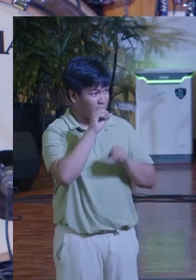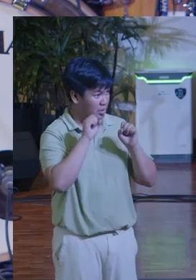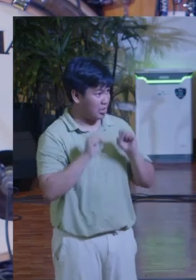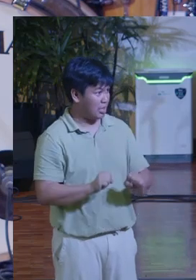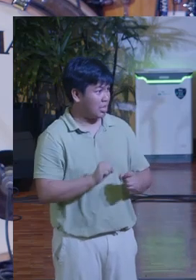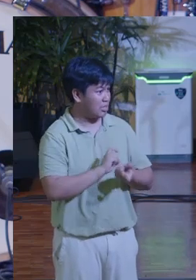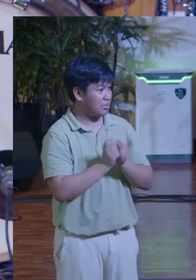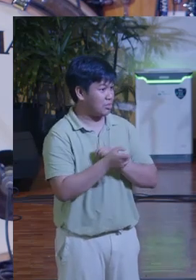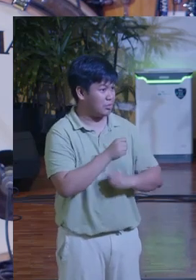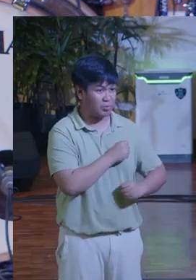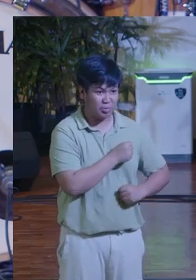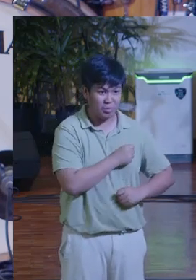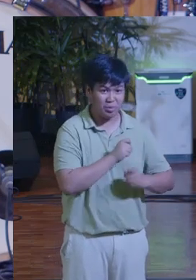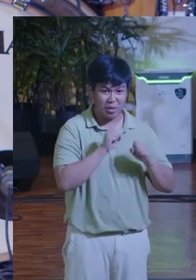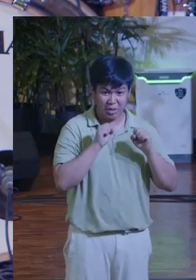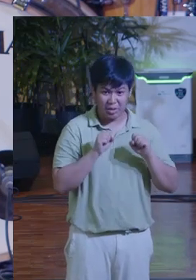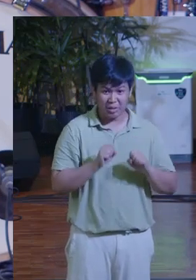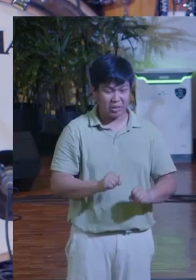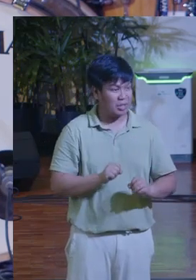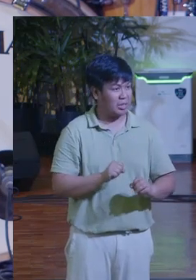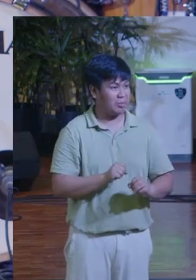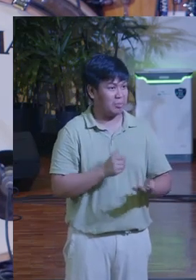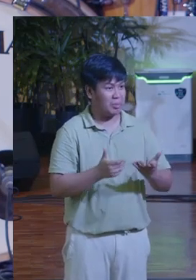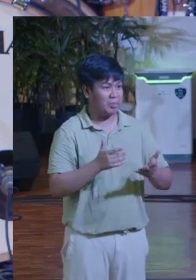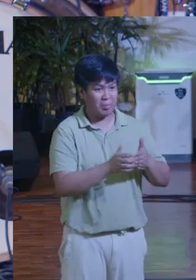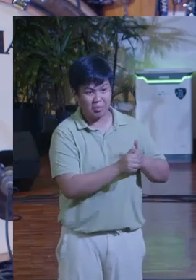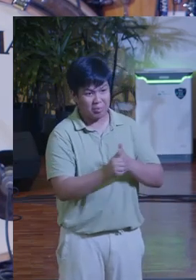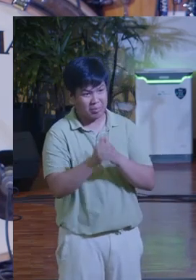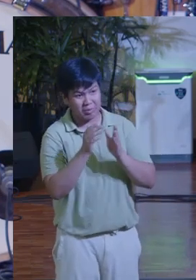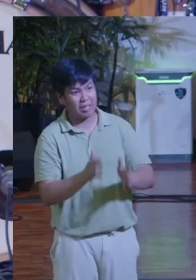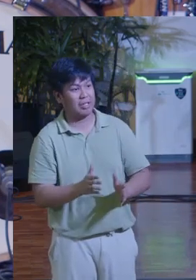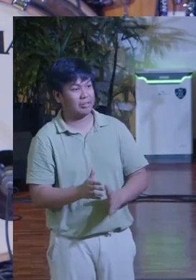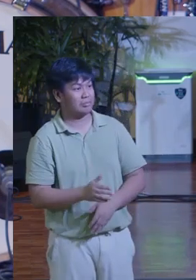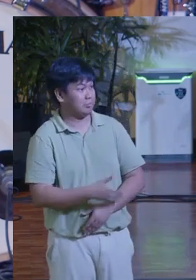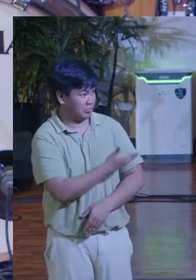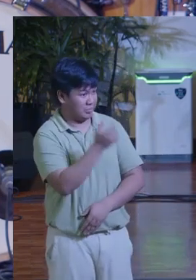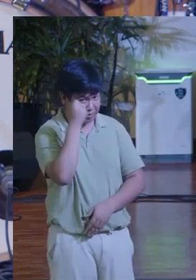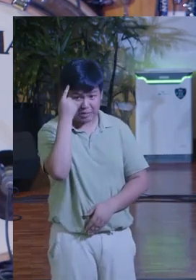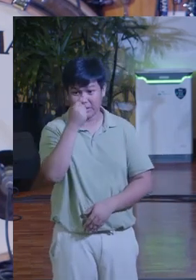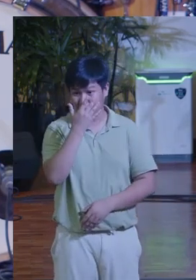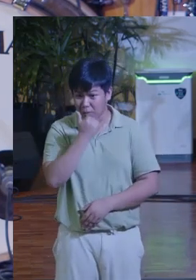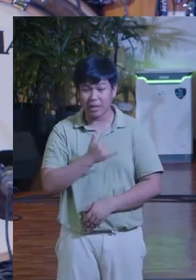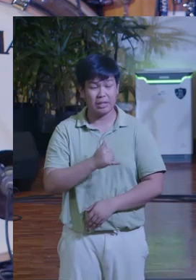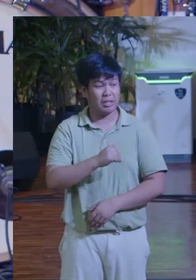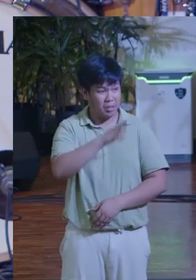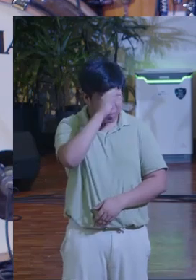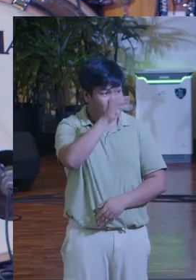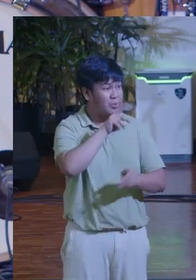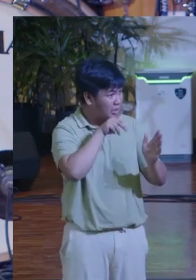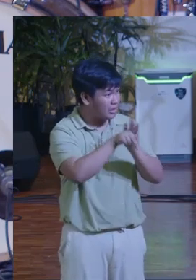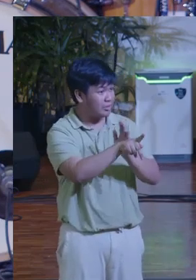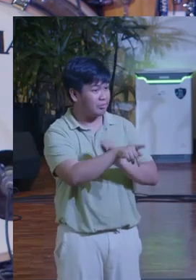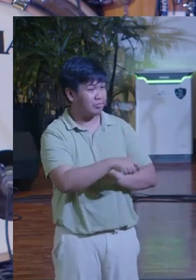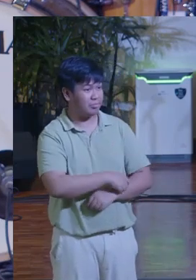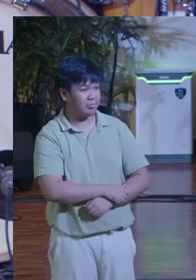lalaki, papatayin nyo, naintindihan nyo naman siguro kung bakit pinapatay yung lalaki. No?